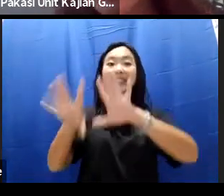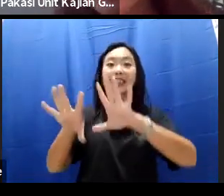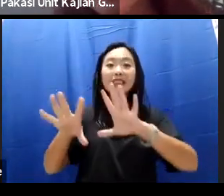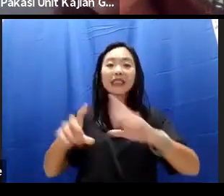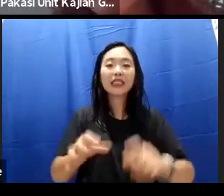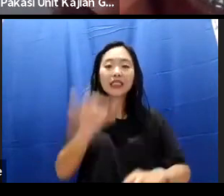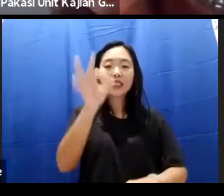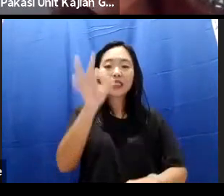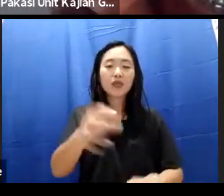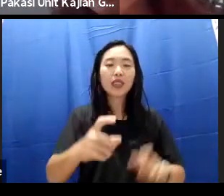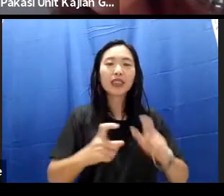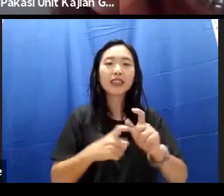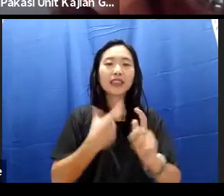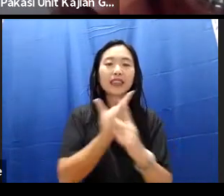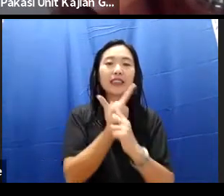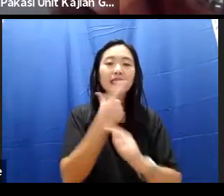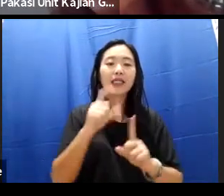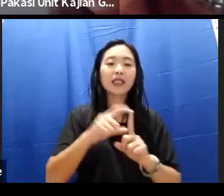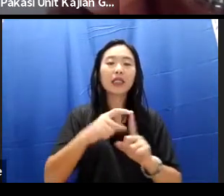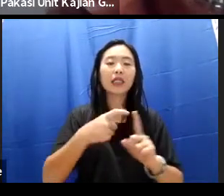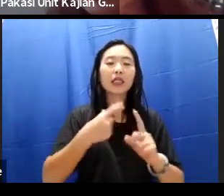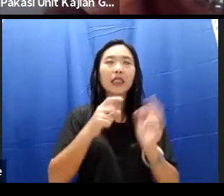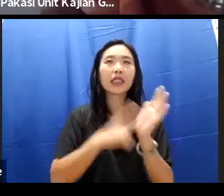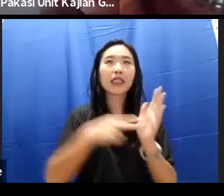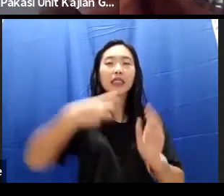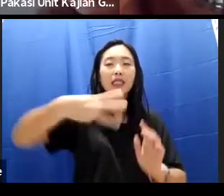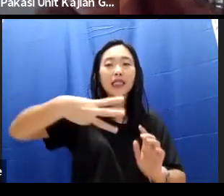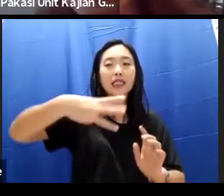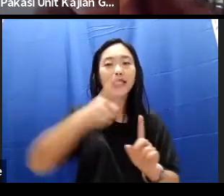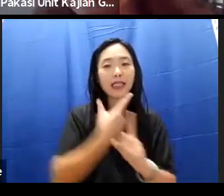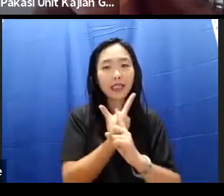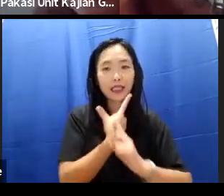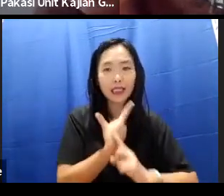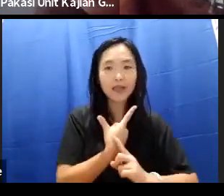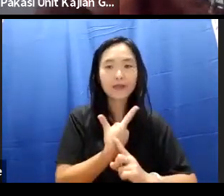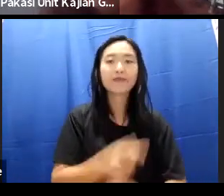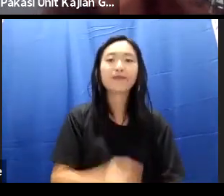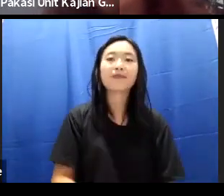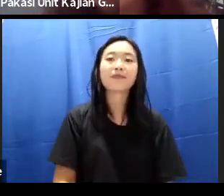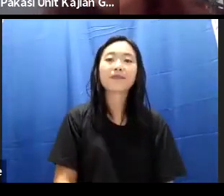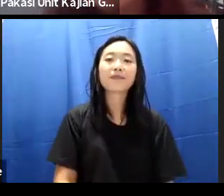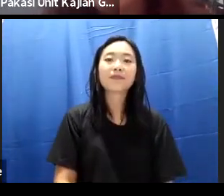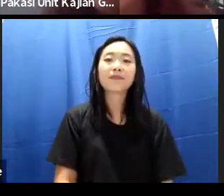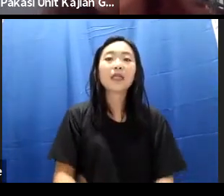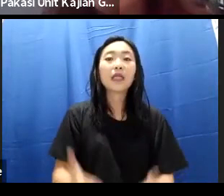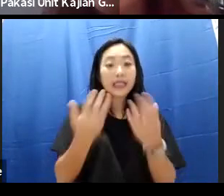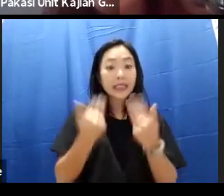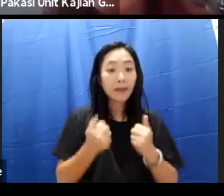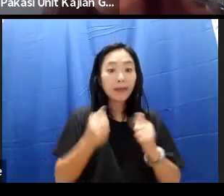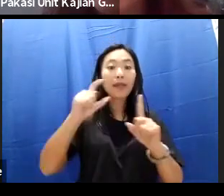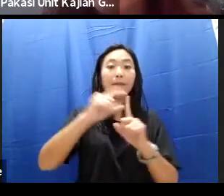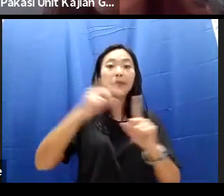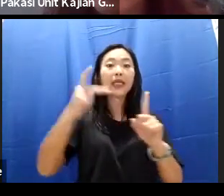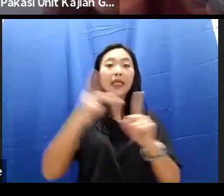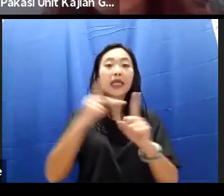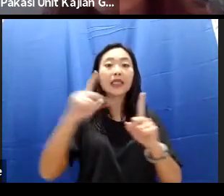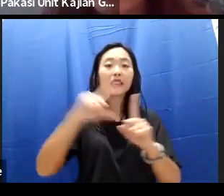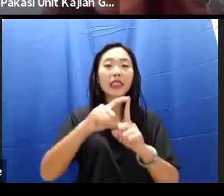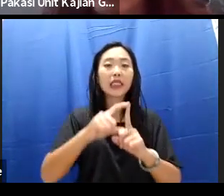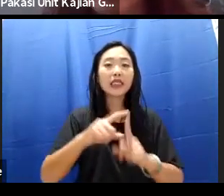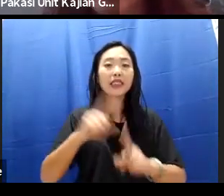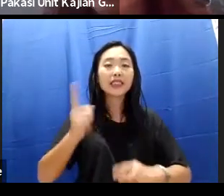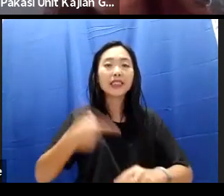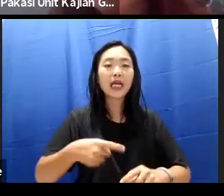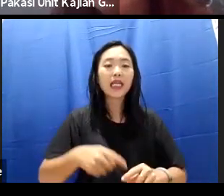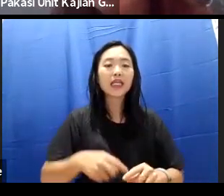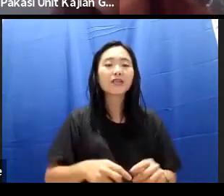Ia merupakan PhD with distinction ya, memperoleh PhD dari New York University. Nah,